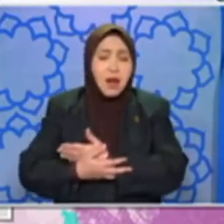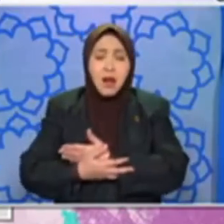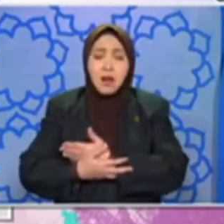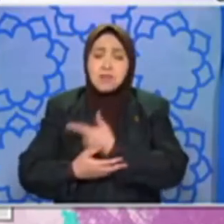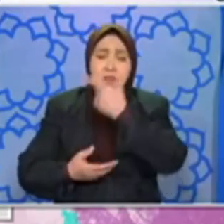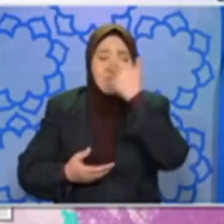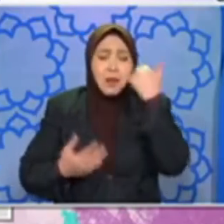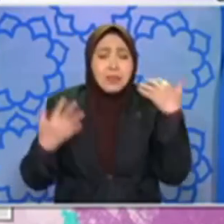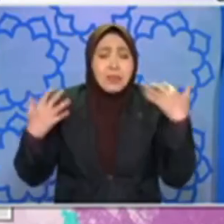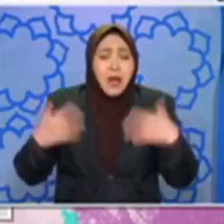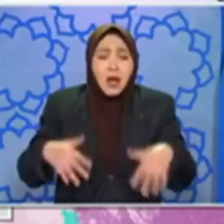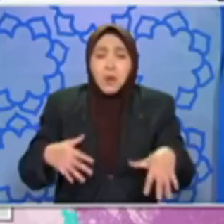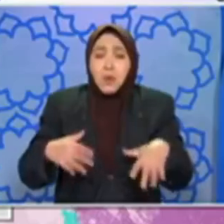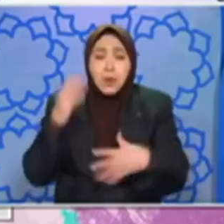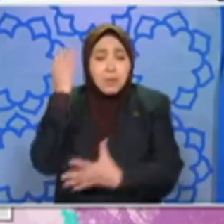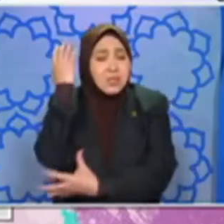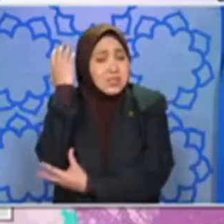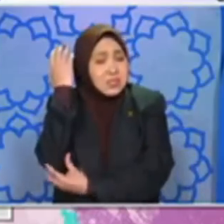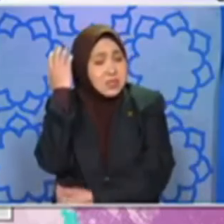خشية